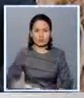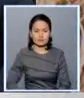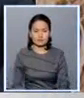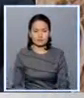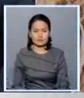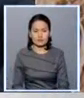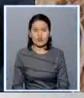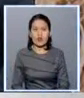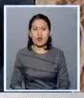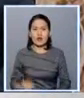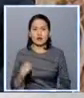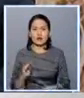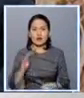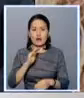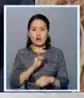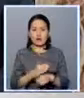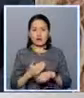Сонымен қатар субсидиялау жаңа